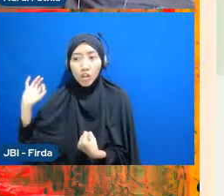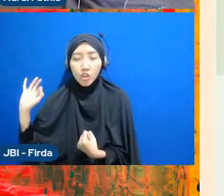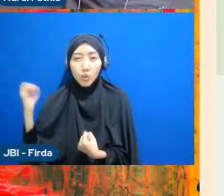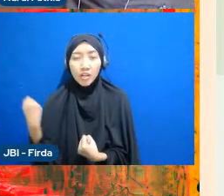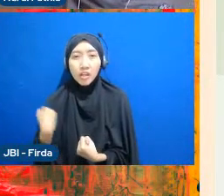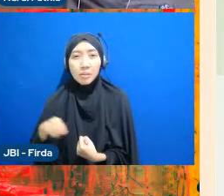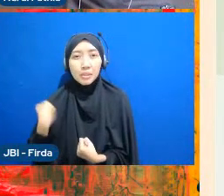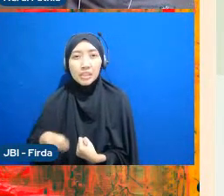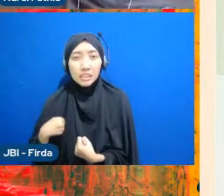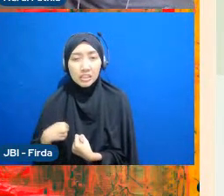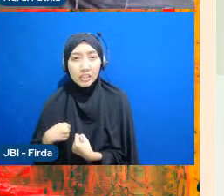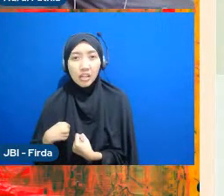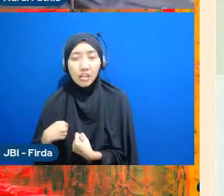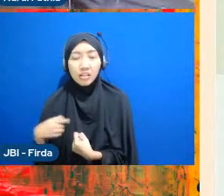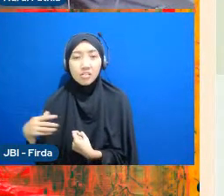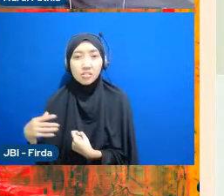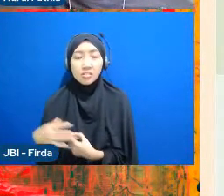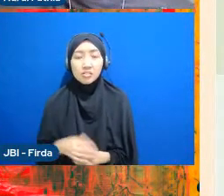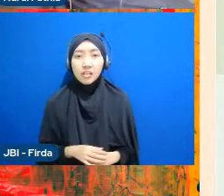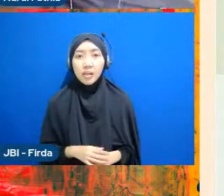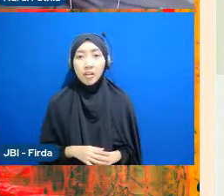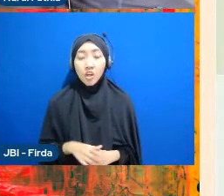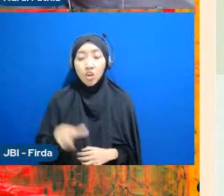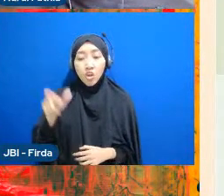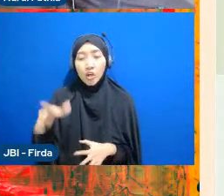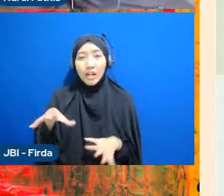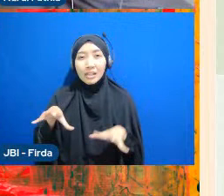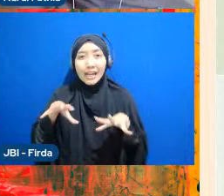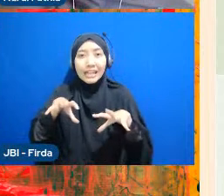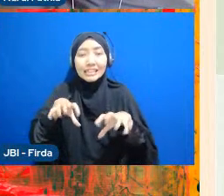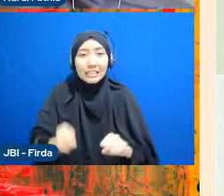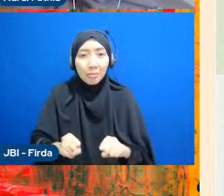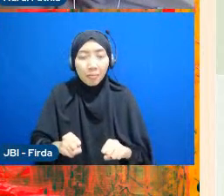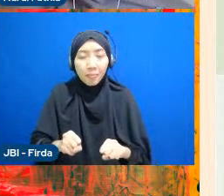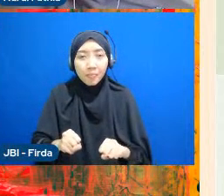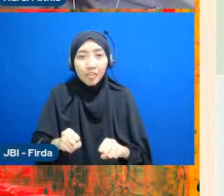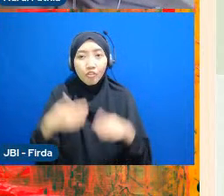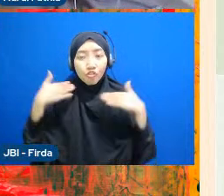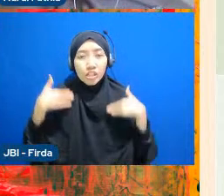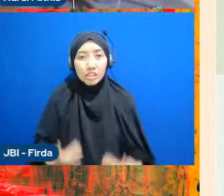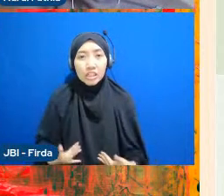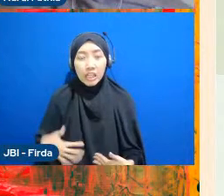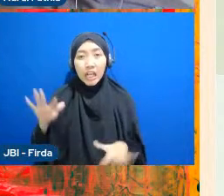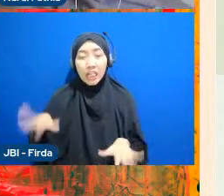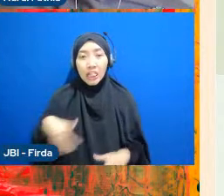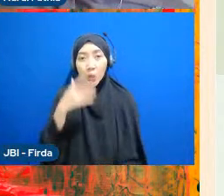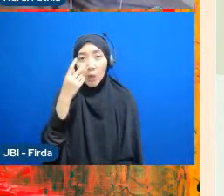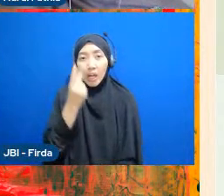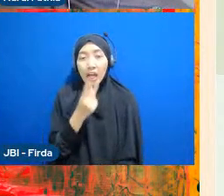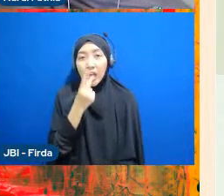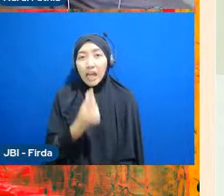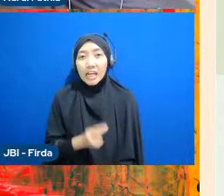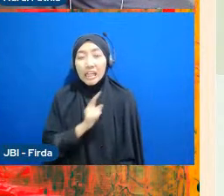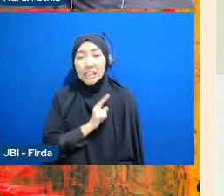itu. Jadi ketika seseorang terancam baik fisik maupun harga dirinya, itu bisa memunculkan rasa takut.